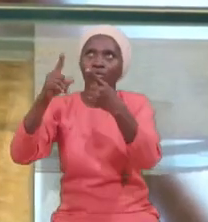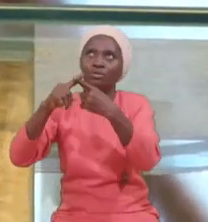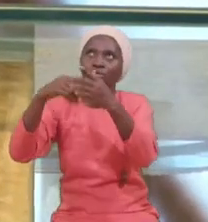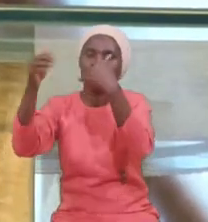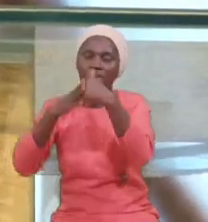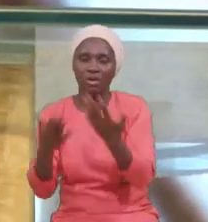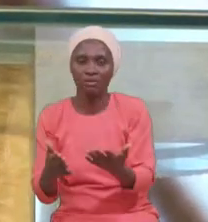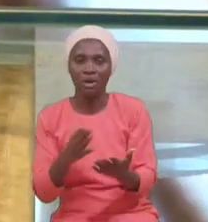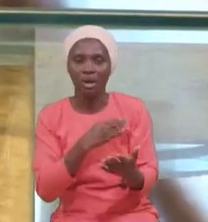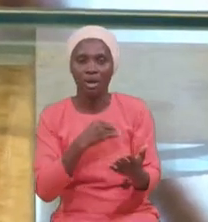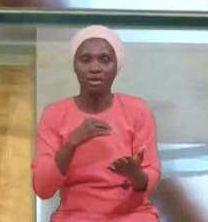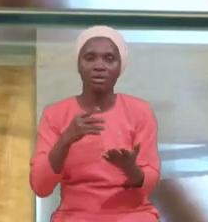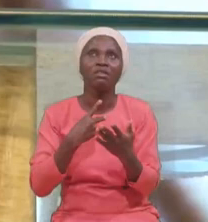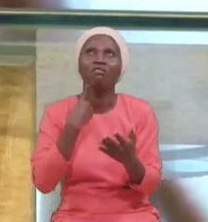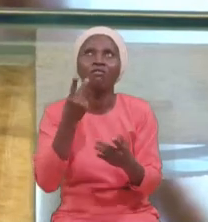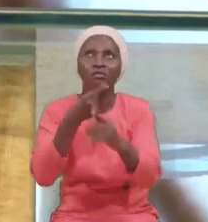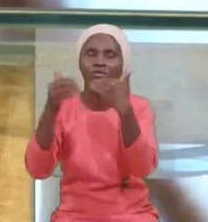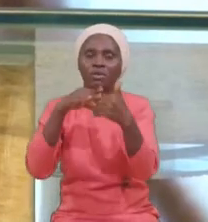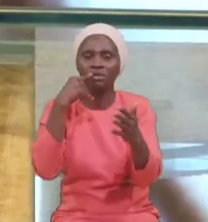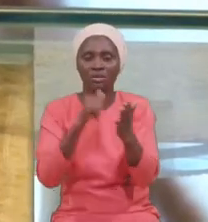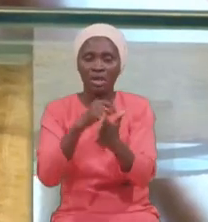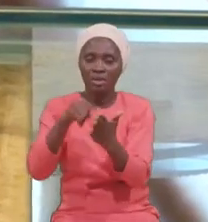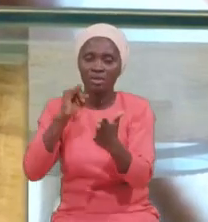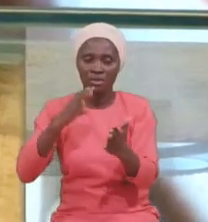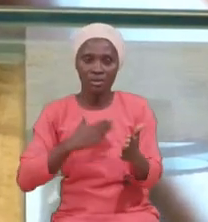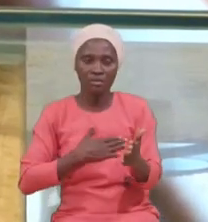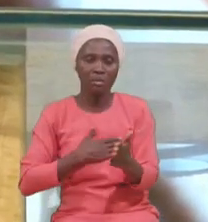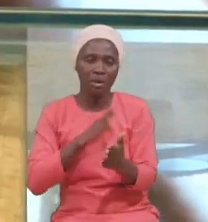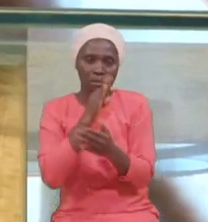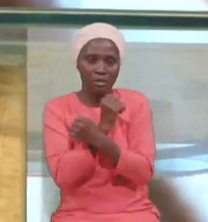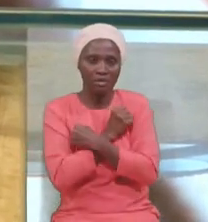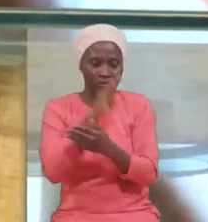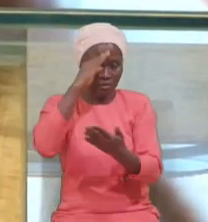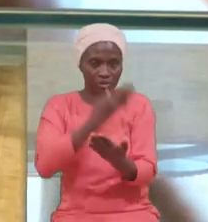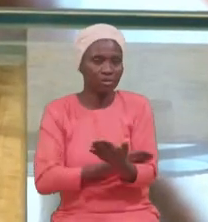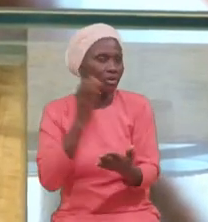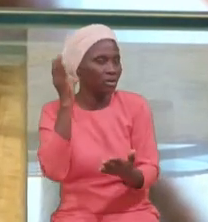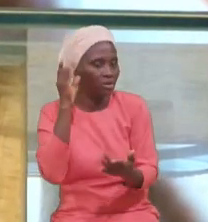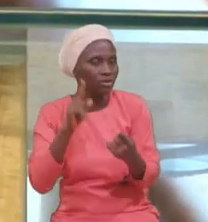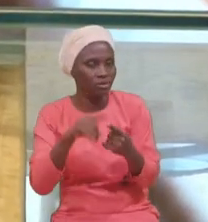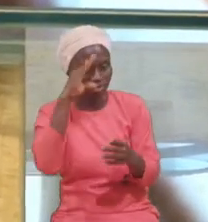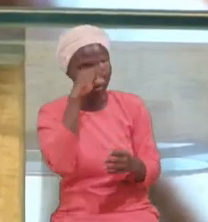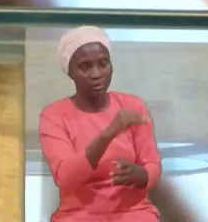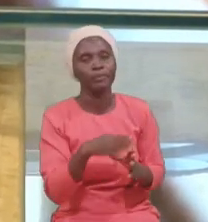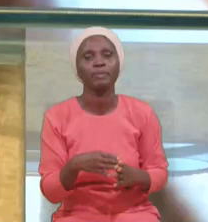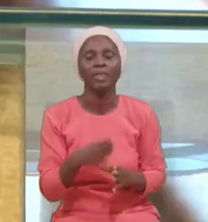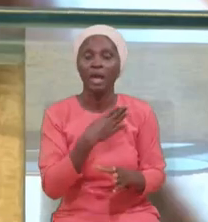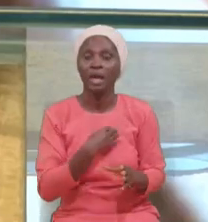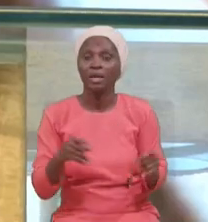dit, Dieu a dit que voici mon fils bien-aimé, écoutez-le. Et Matthieu 17, verset